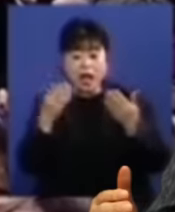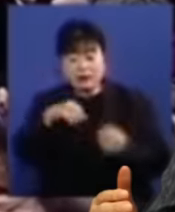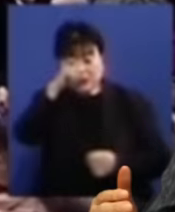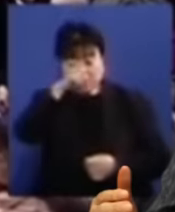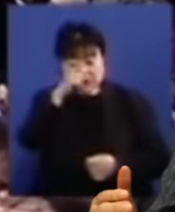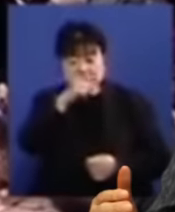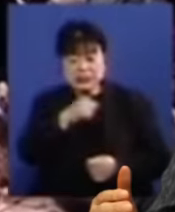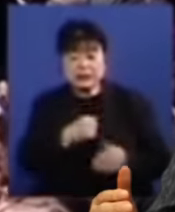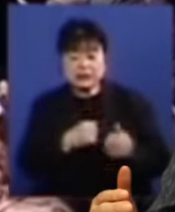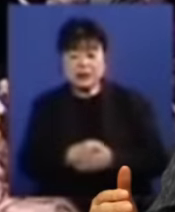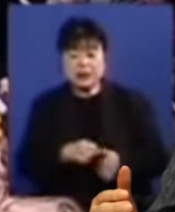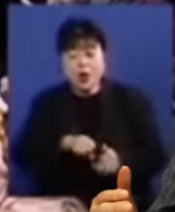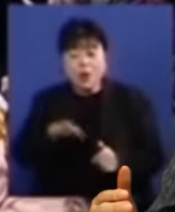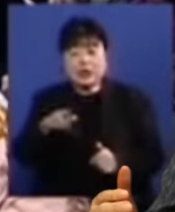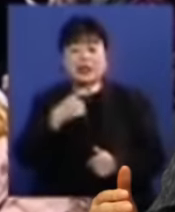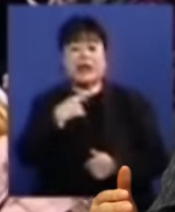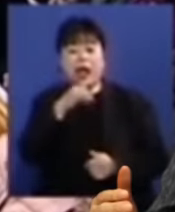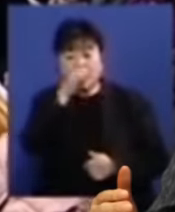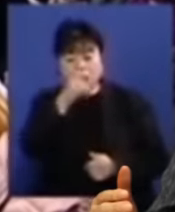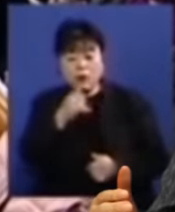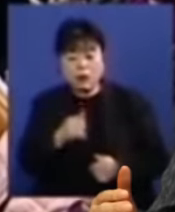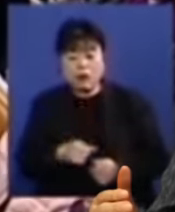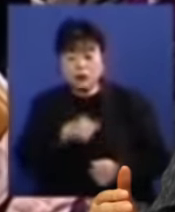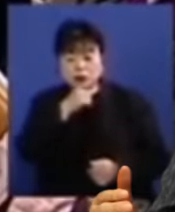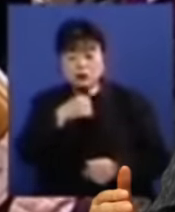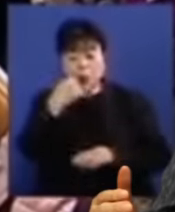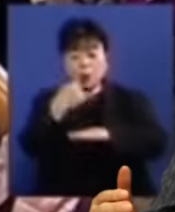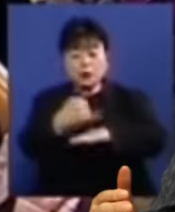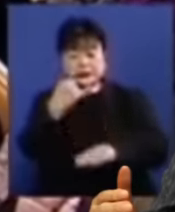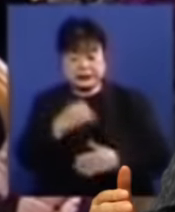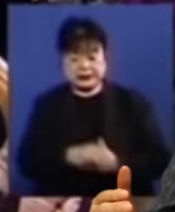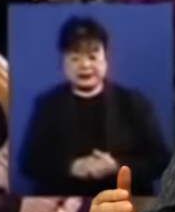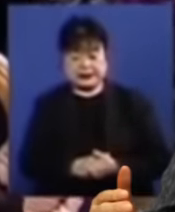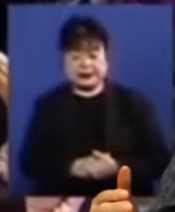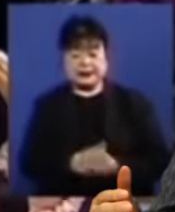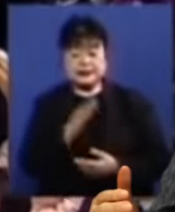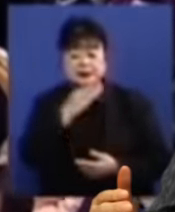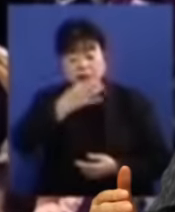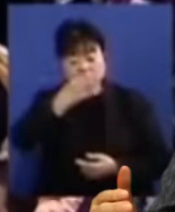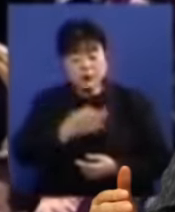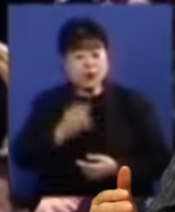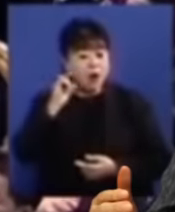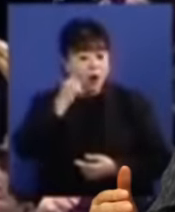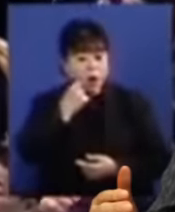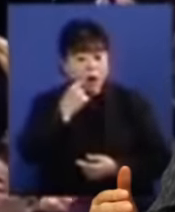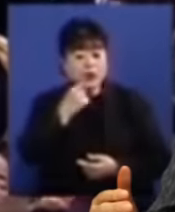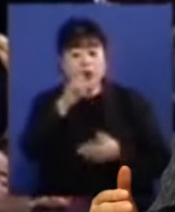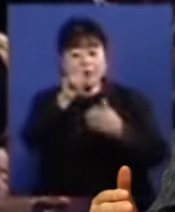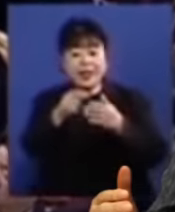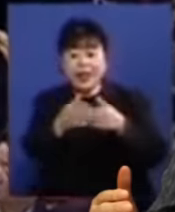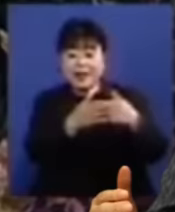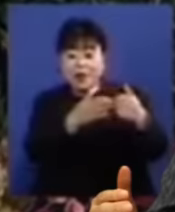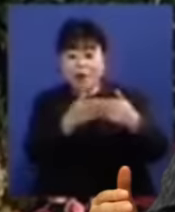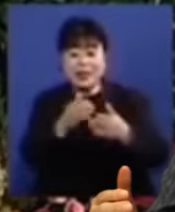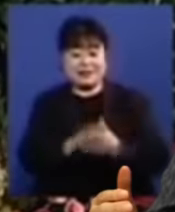흑인이라는 이유로 따돌림을 당했고 성적은 늘 꼴찌를 했습니다. 이처럼 힘들고 불우한 어린 시절을 겪은